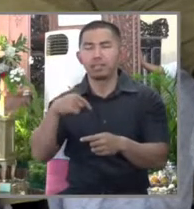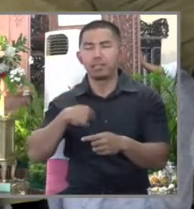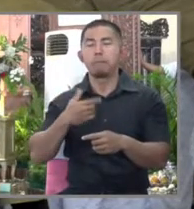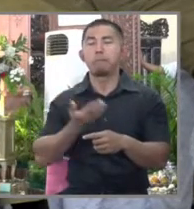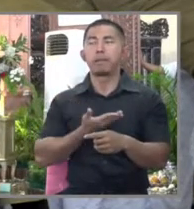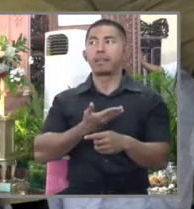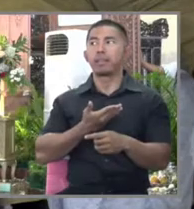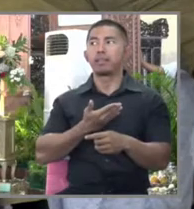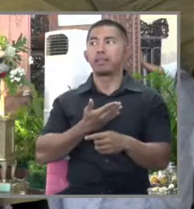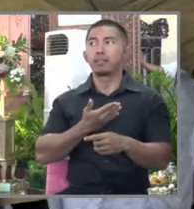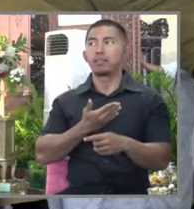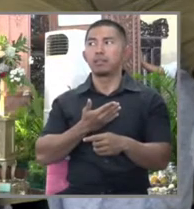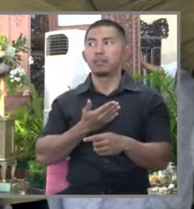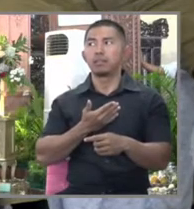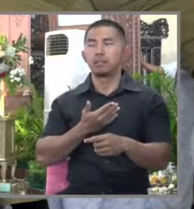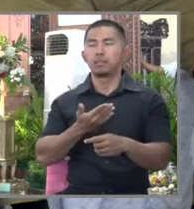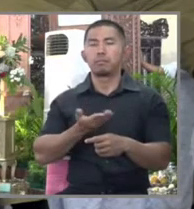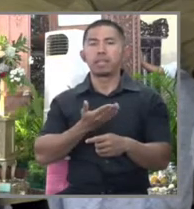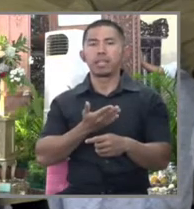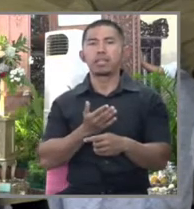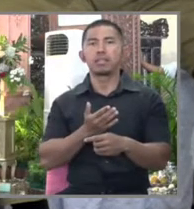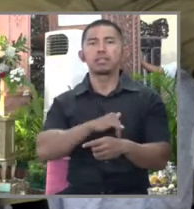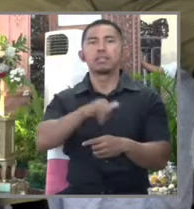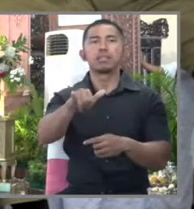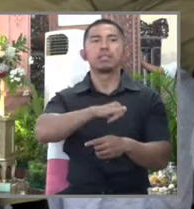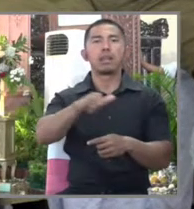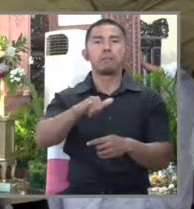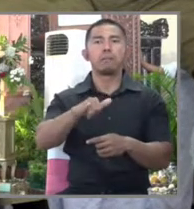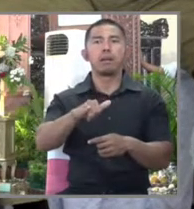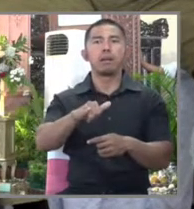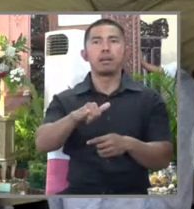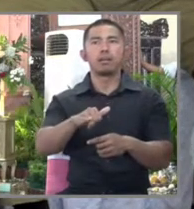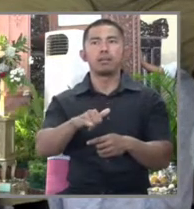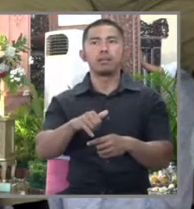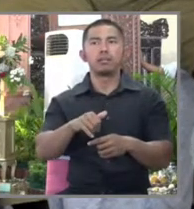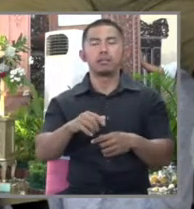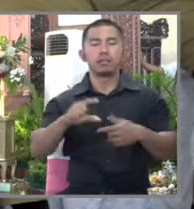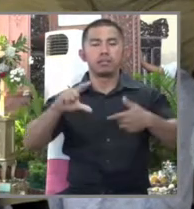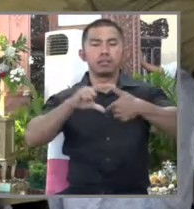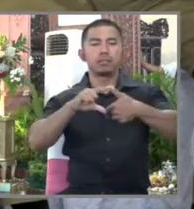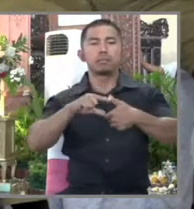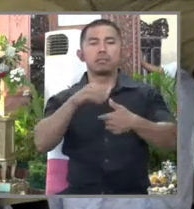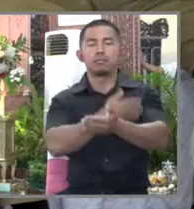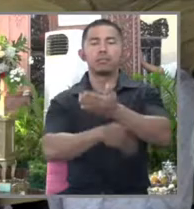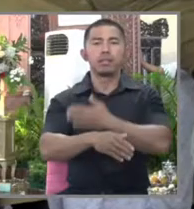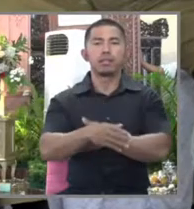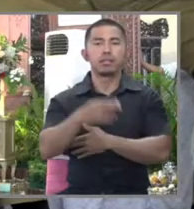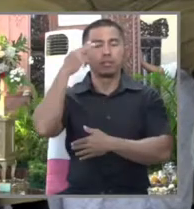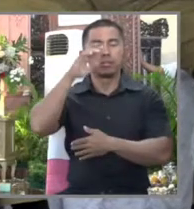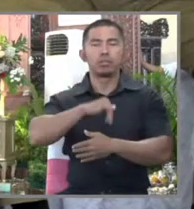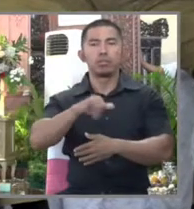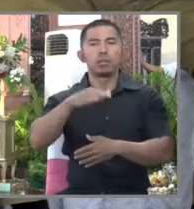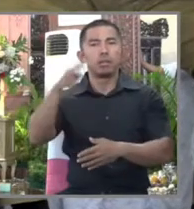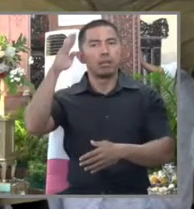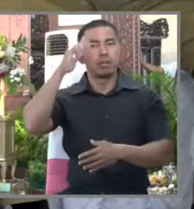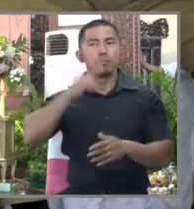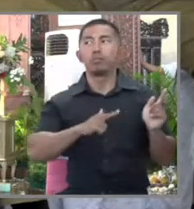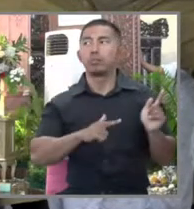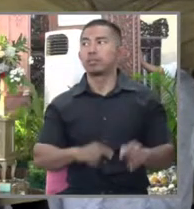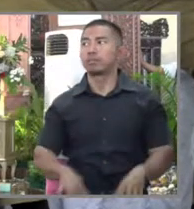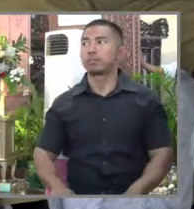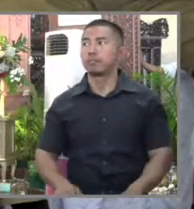supaya diseragamkan se-Jawa Tengah stiker tapi yang mengeluarkan dari kepolisian. Yeah, gue pengen Pak Kapolres bicara